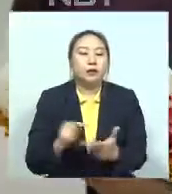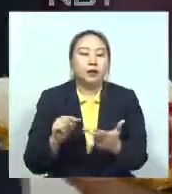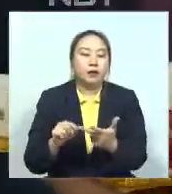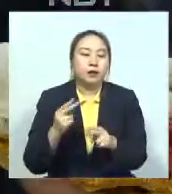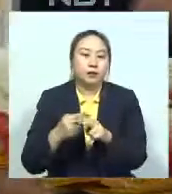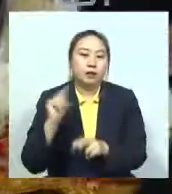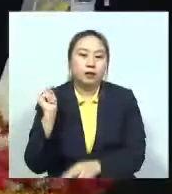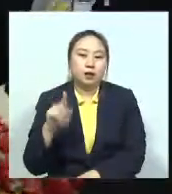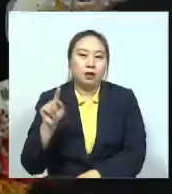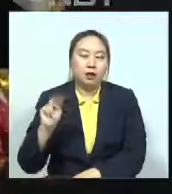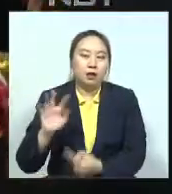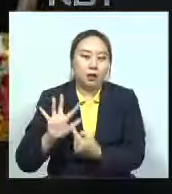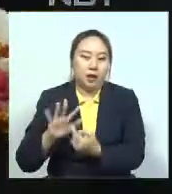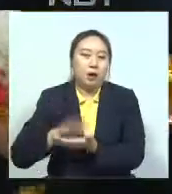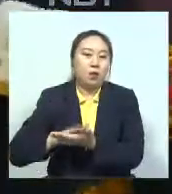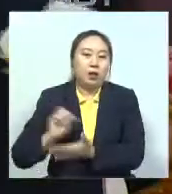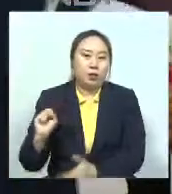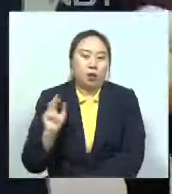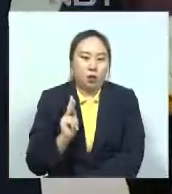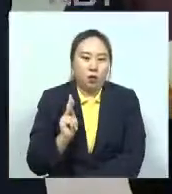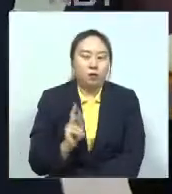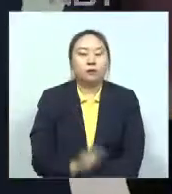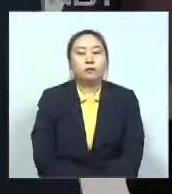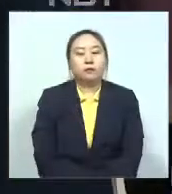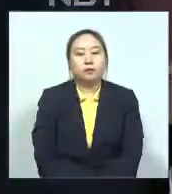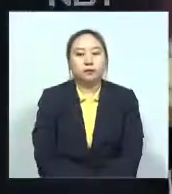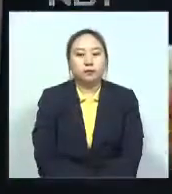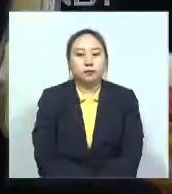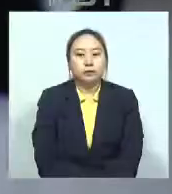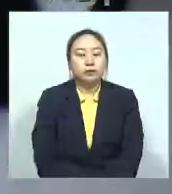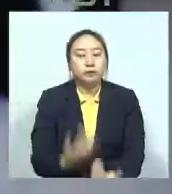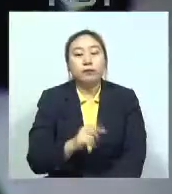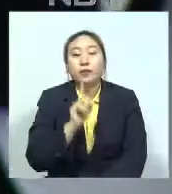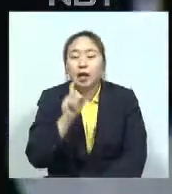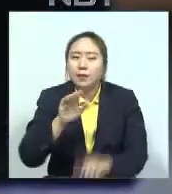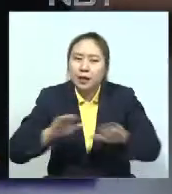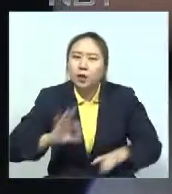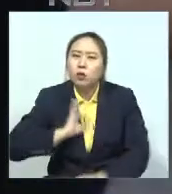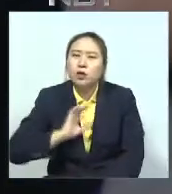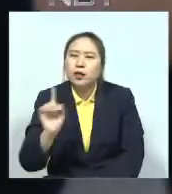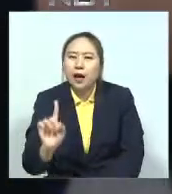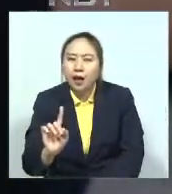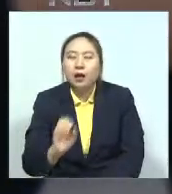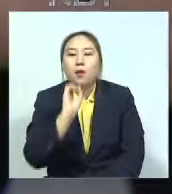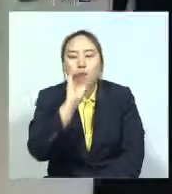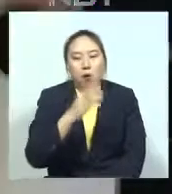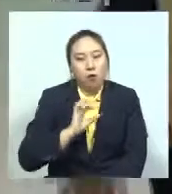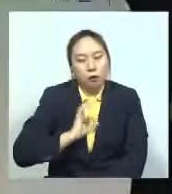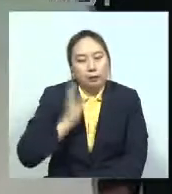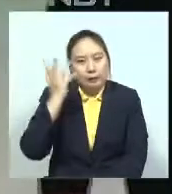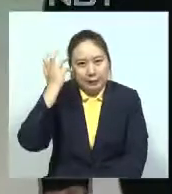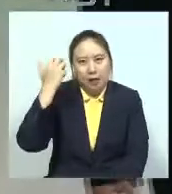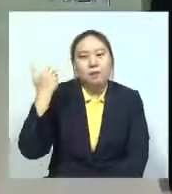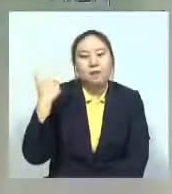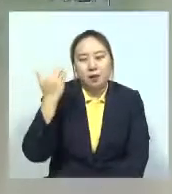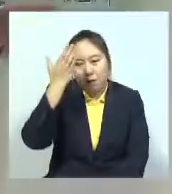สิริวัฒนาโรงเรียนสวนกุหลาบวิทยาลัยกรุงเทพค่ะถามความรู้สึกของน้องๆว่าเป็นยังไงน้องๆบอกว่ากดดันเหมือนกัน